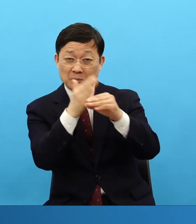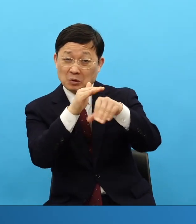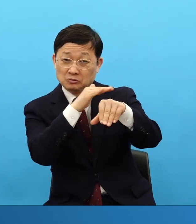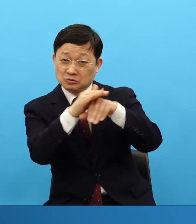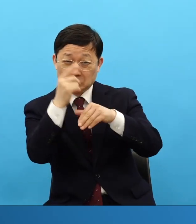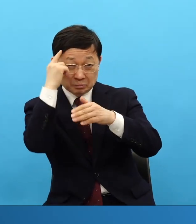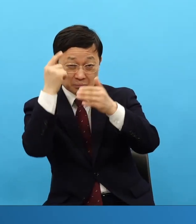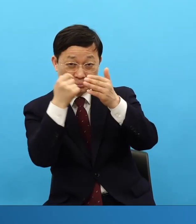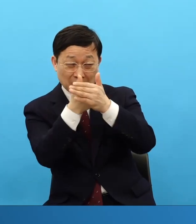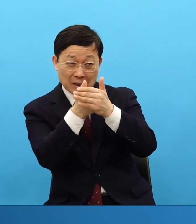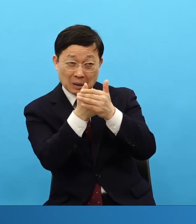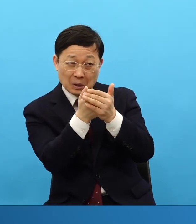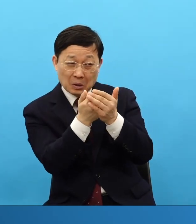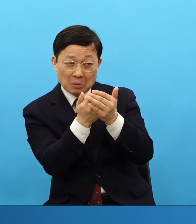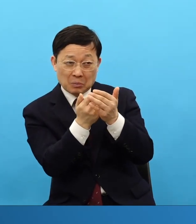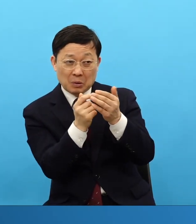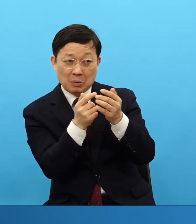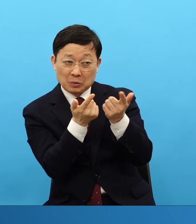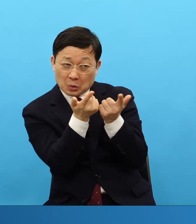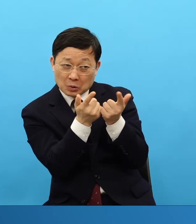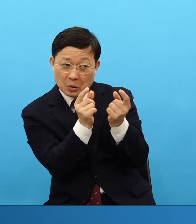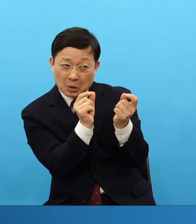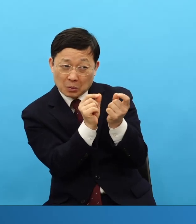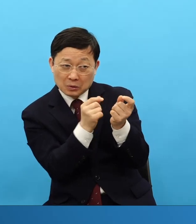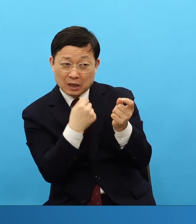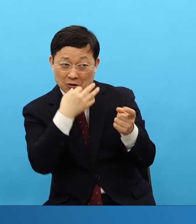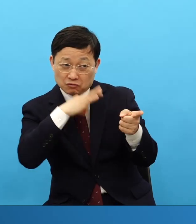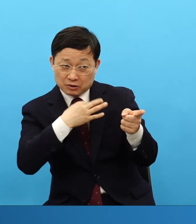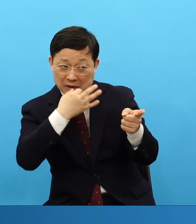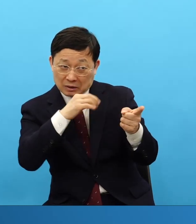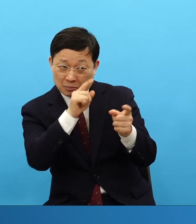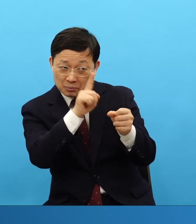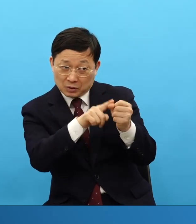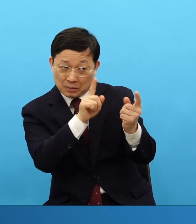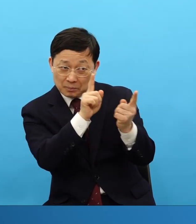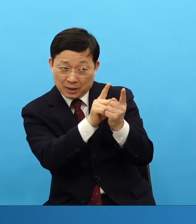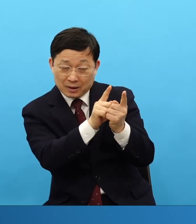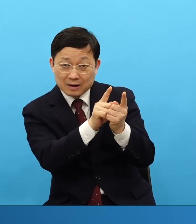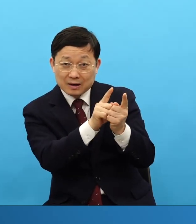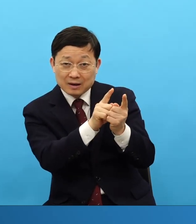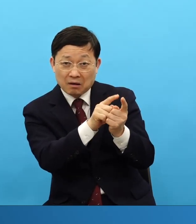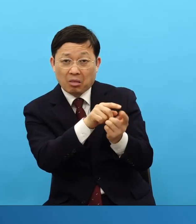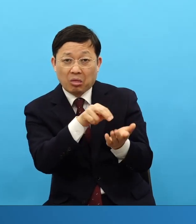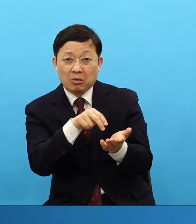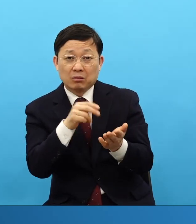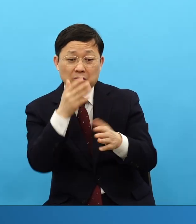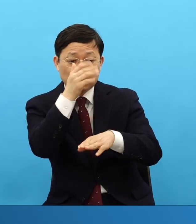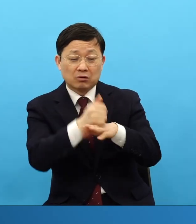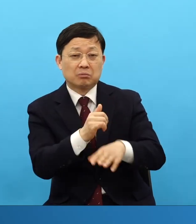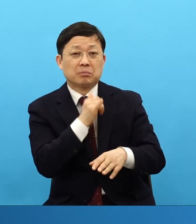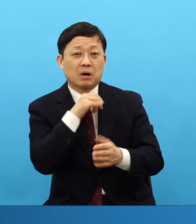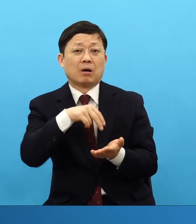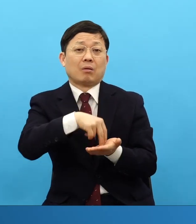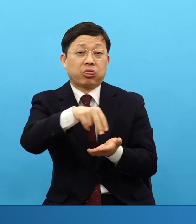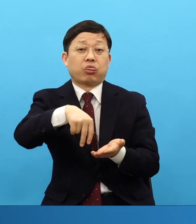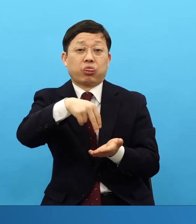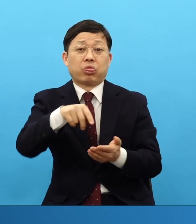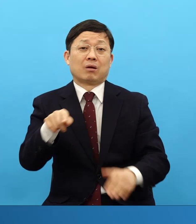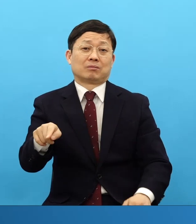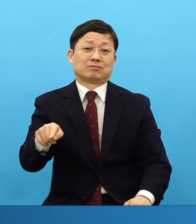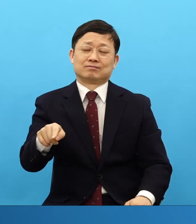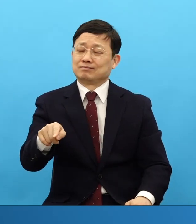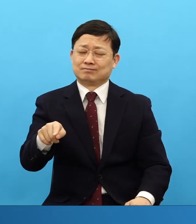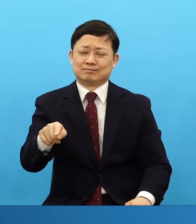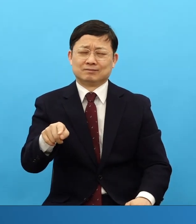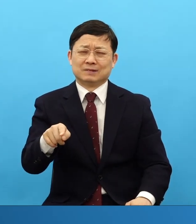my situation, that is an endless wandering. 오늘 이 메시지 듣는 사람 끝없는 방황을 하지 마세요. 최고로 만드세요. Those who are listening to the